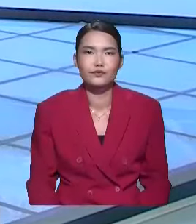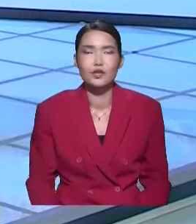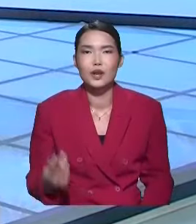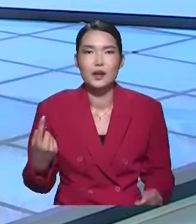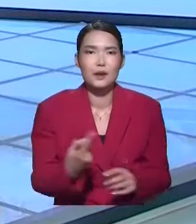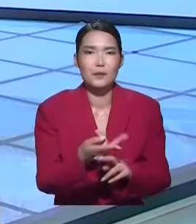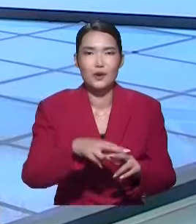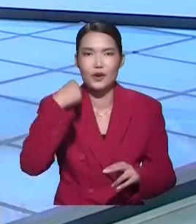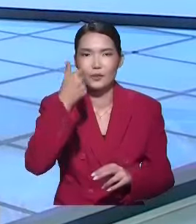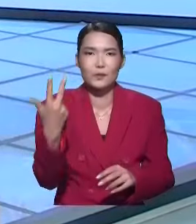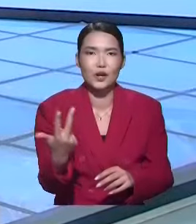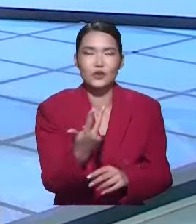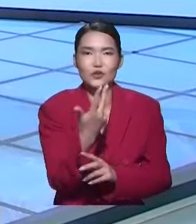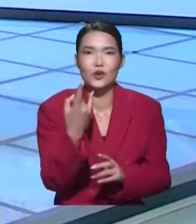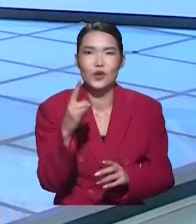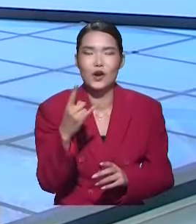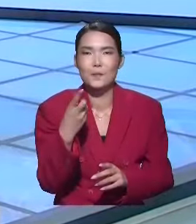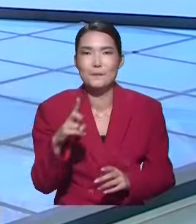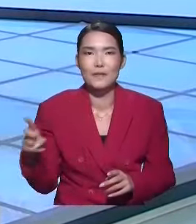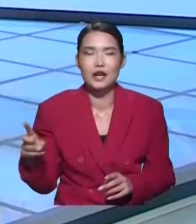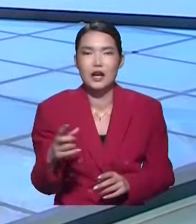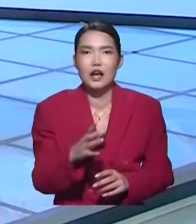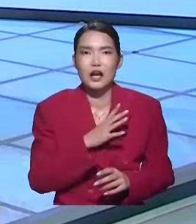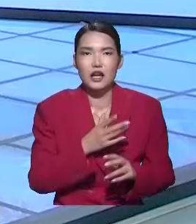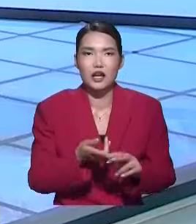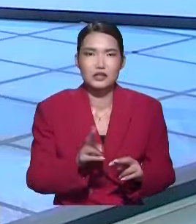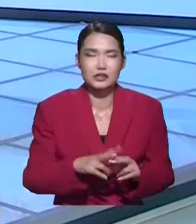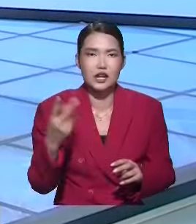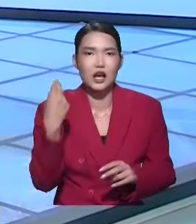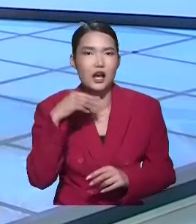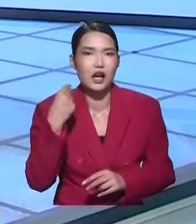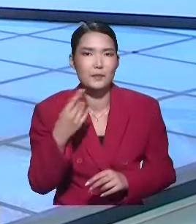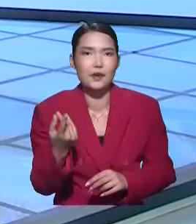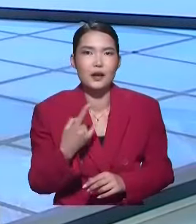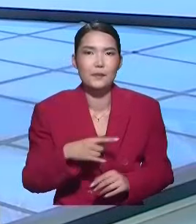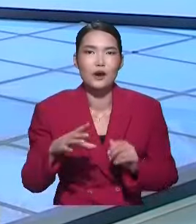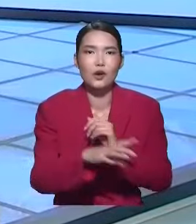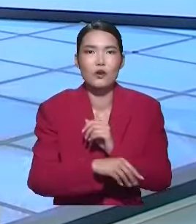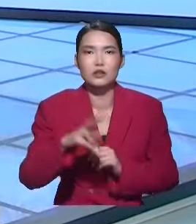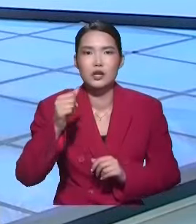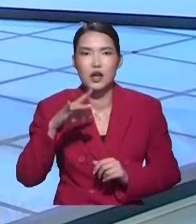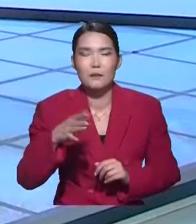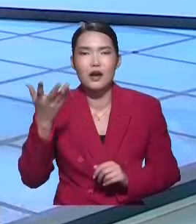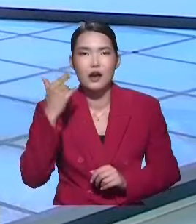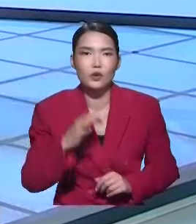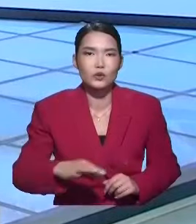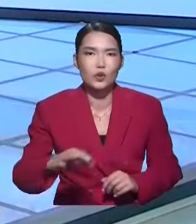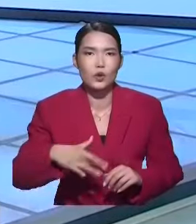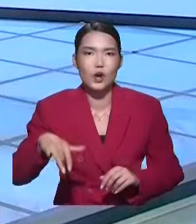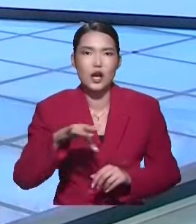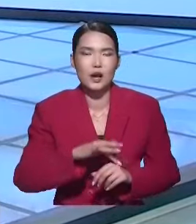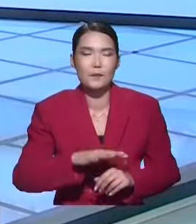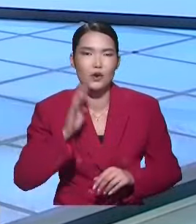Первая в этом году тройня появилась на свет в Актобе. Примечательно, что у малышки родились в конце марта. Именно тогда в область и город